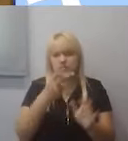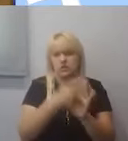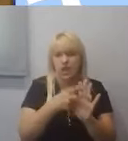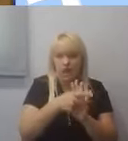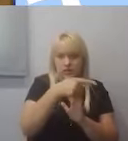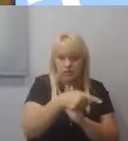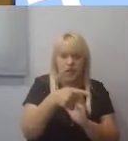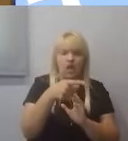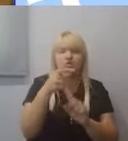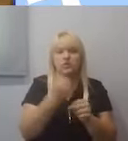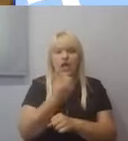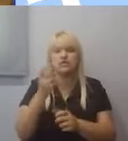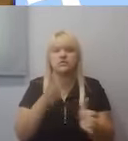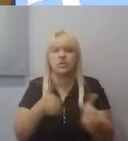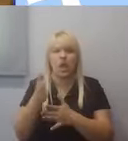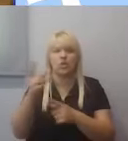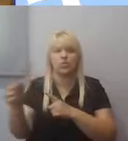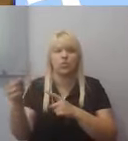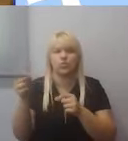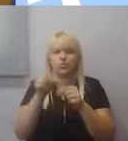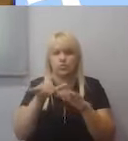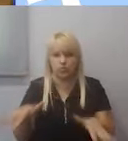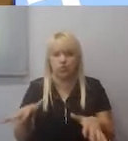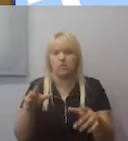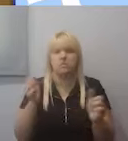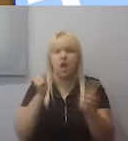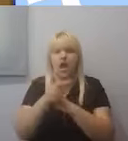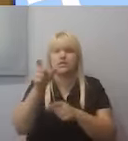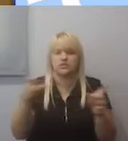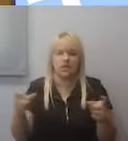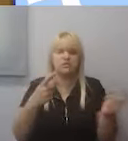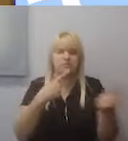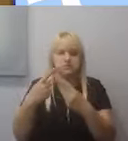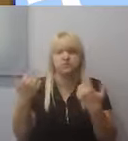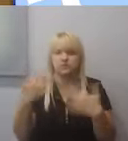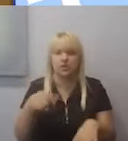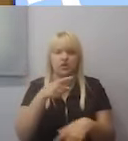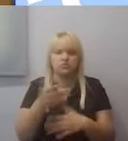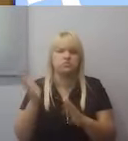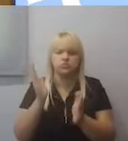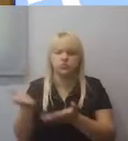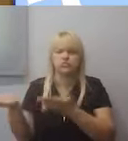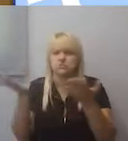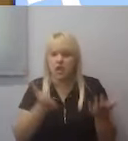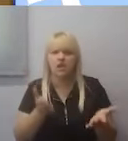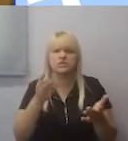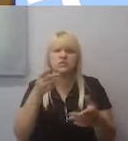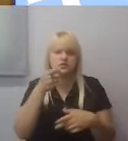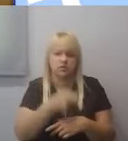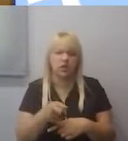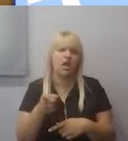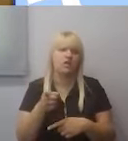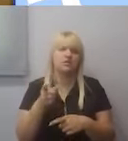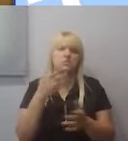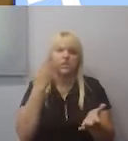ceļu infrastruktūras pārstāvjiem ja kur sag viņi tiks aicināti nu tā kā piedāvāt